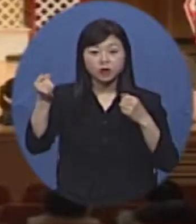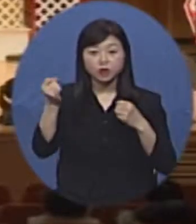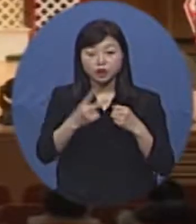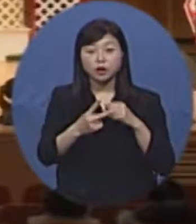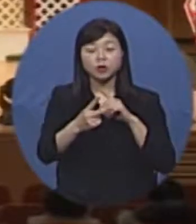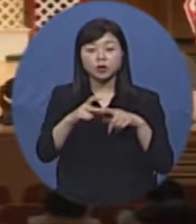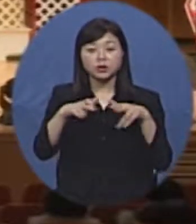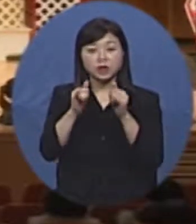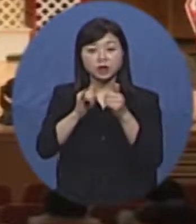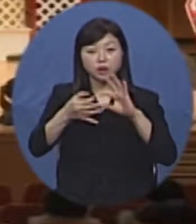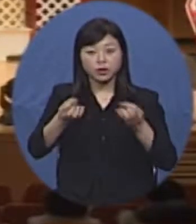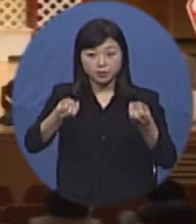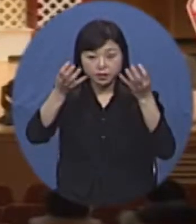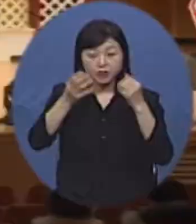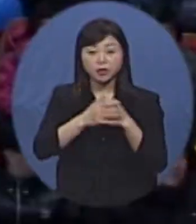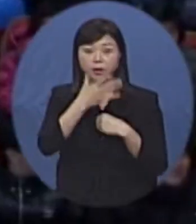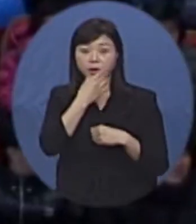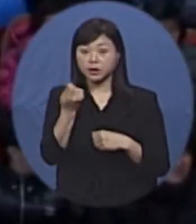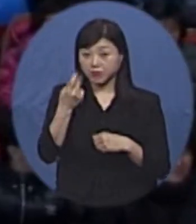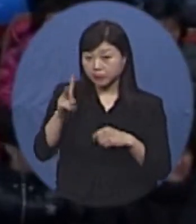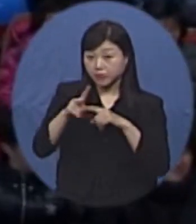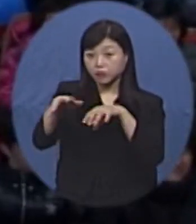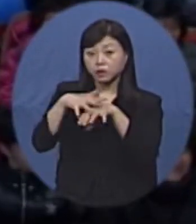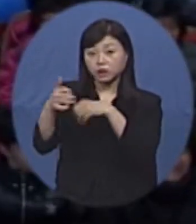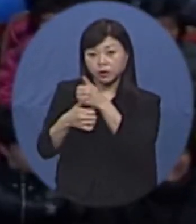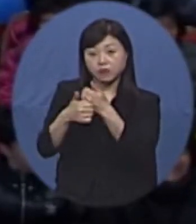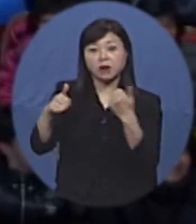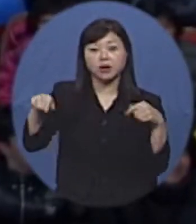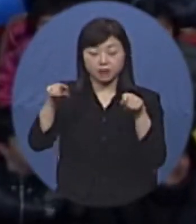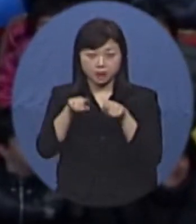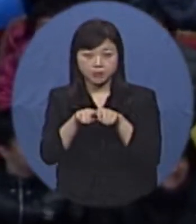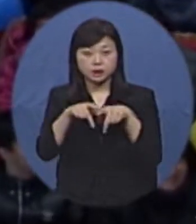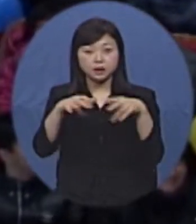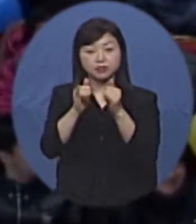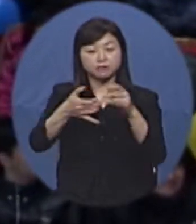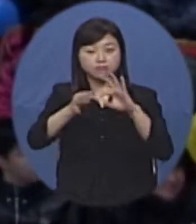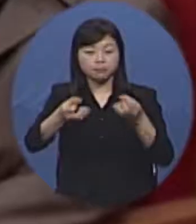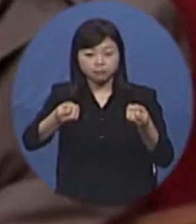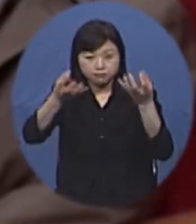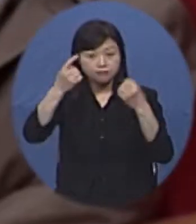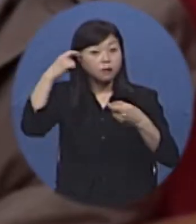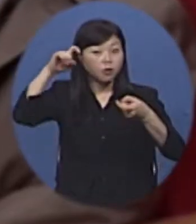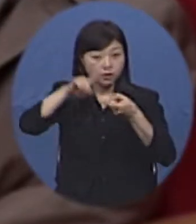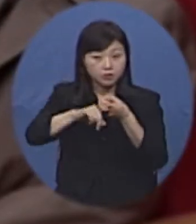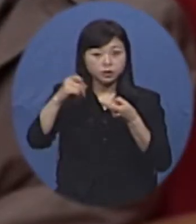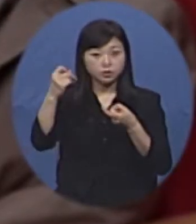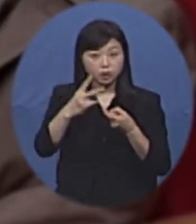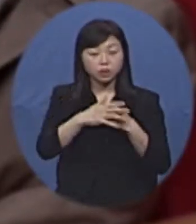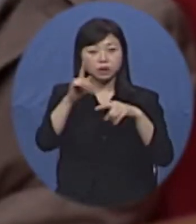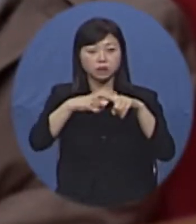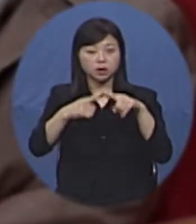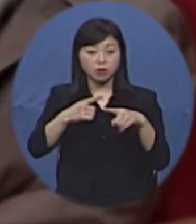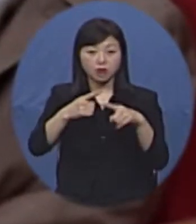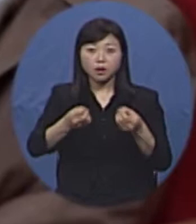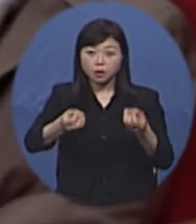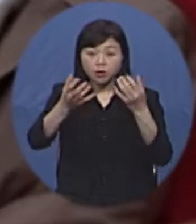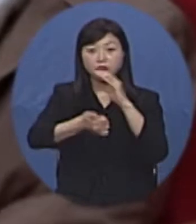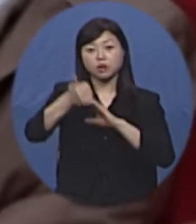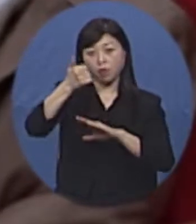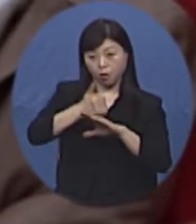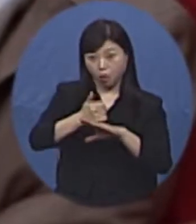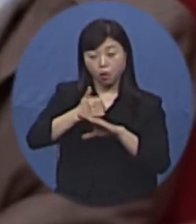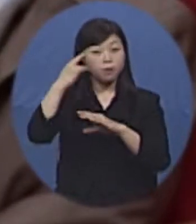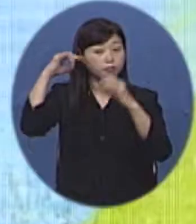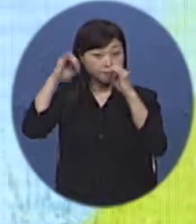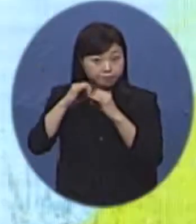복지TV가 공동 주최한 이번 행사는 패럴림픽에 대한 관심을 모으고 대회의 성공 기원을 위해 많은 사람들이 뜻을